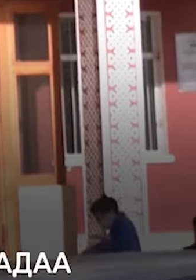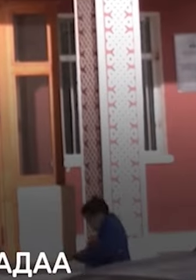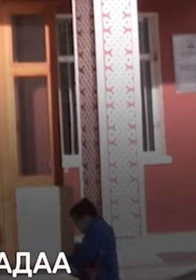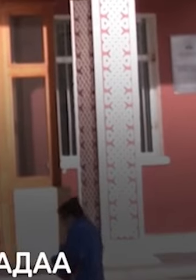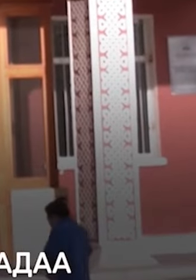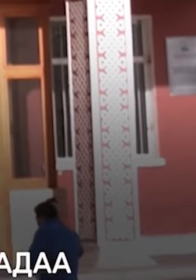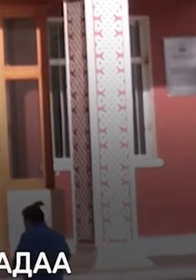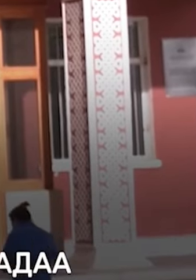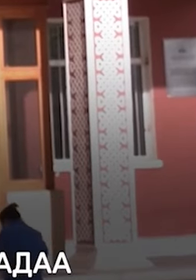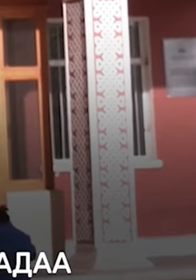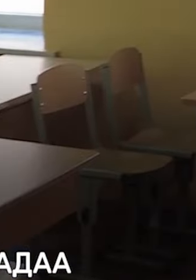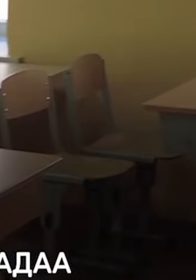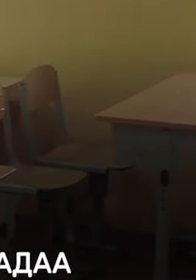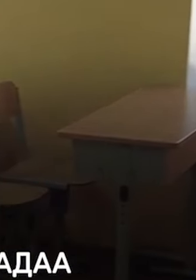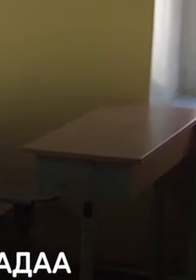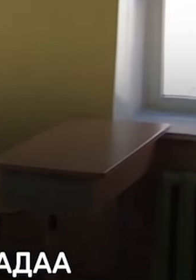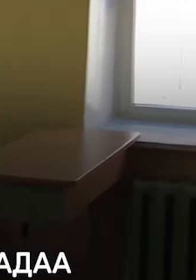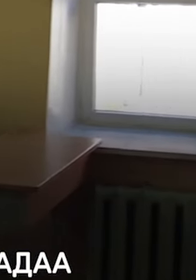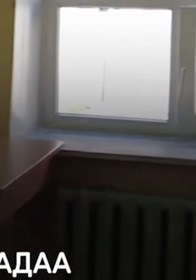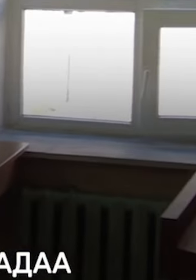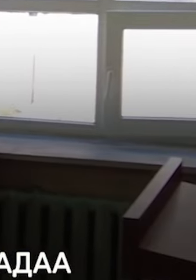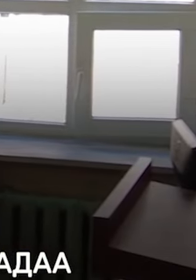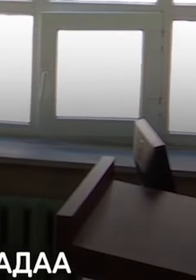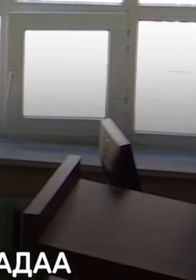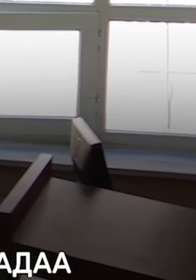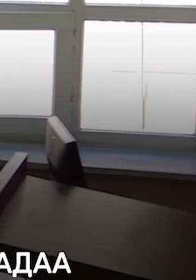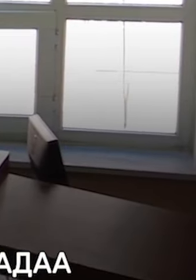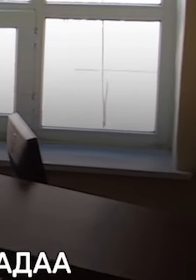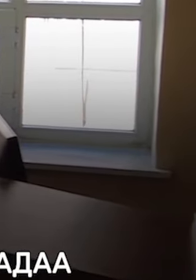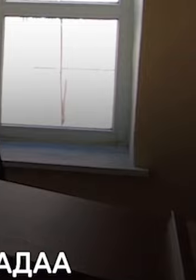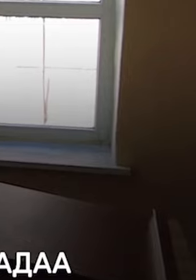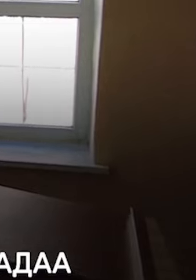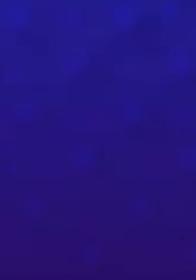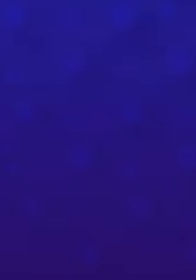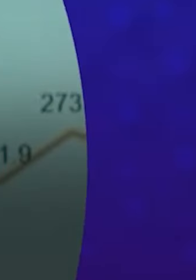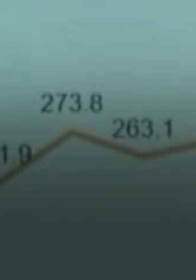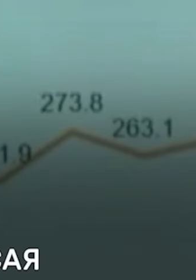Багшийн заах арга барилыг хамгийн багадаа 30 кредитээр судалдаг байна.